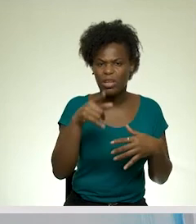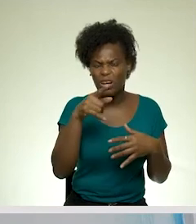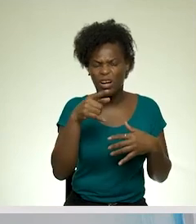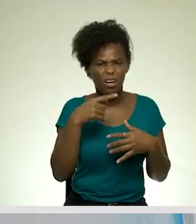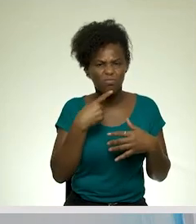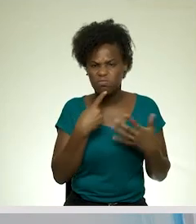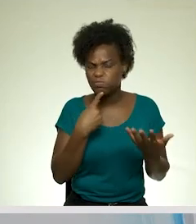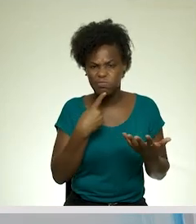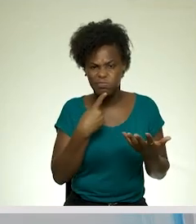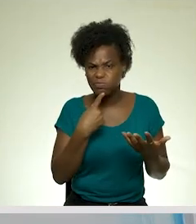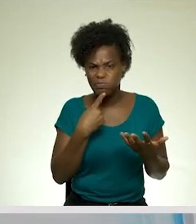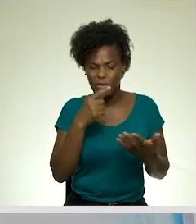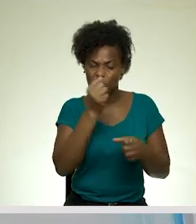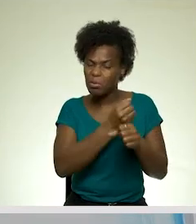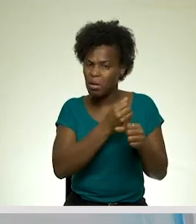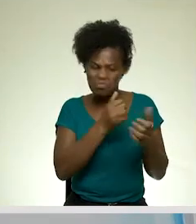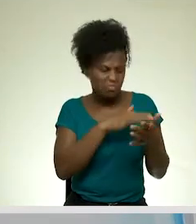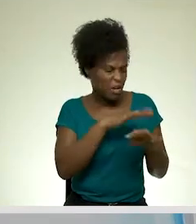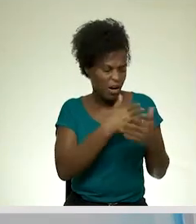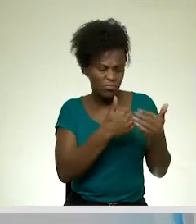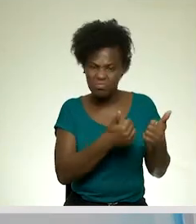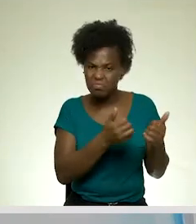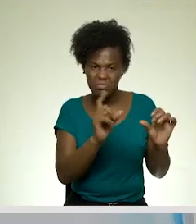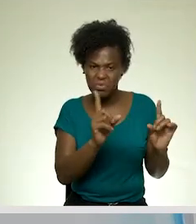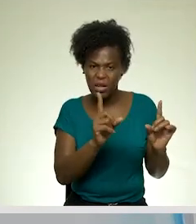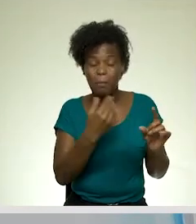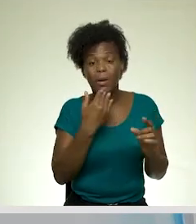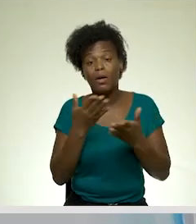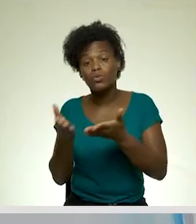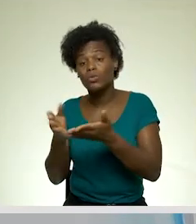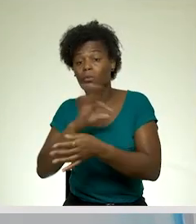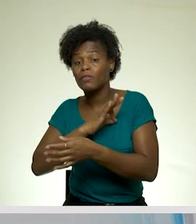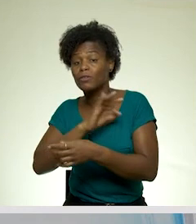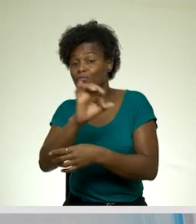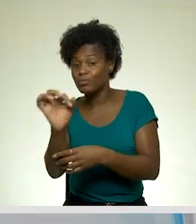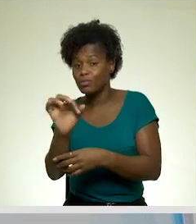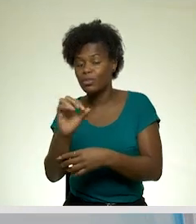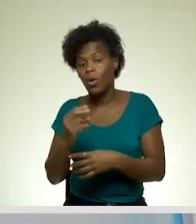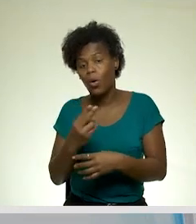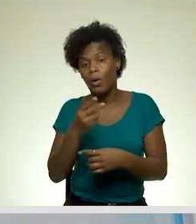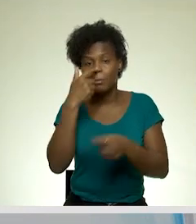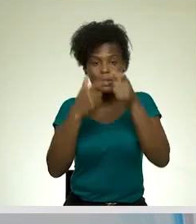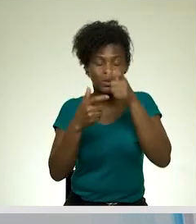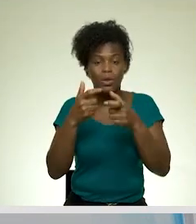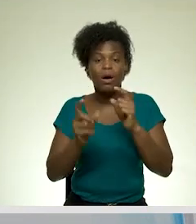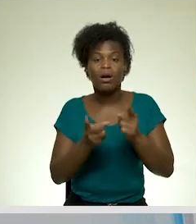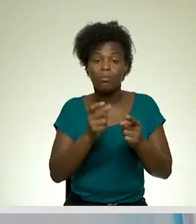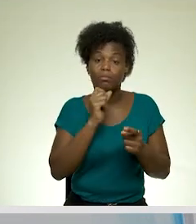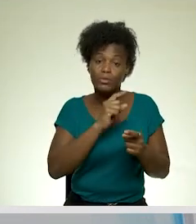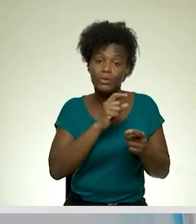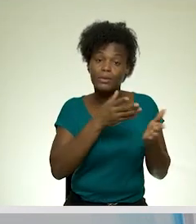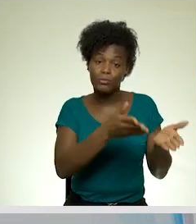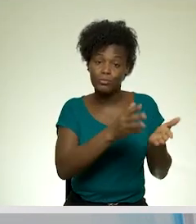si tu n'arrives pas à bien faire le travail, tu peux demander de l'aide à ton professeur, à une personne qui